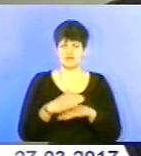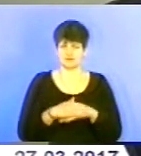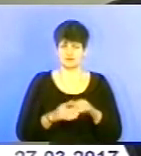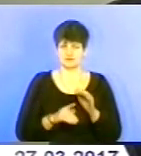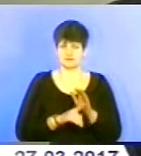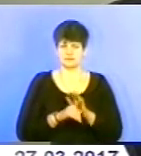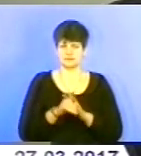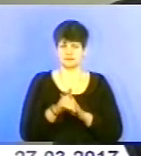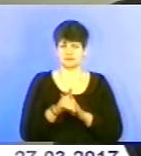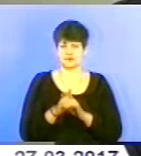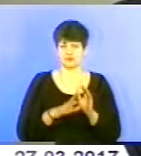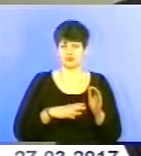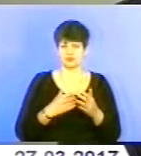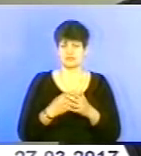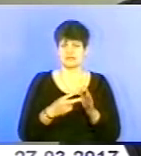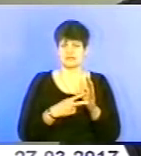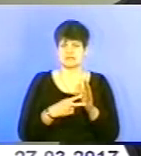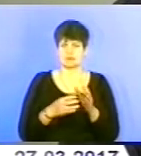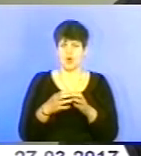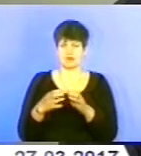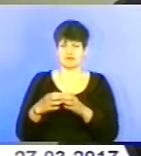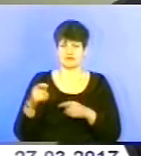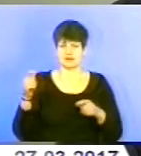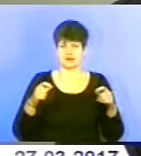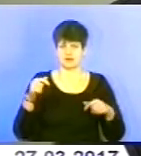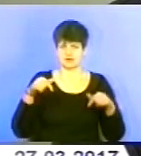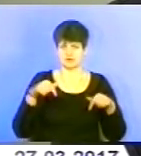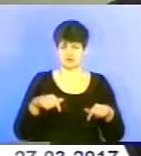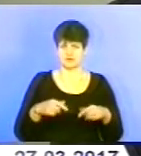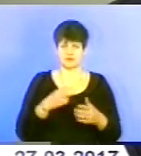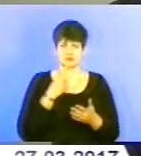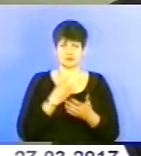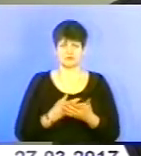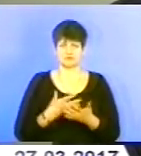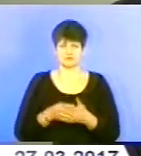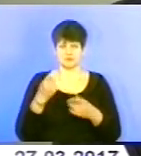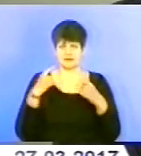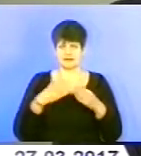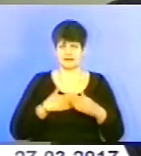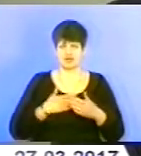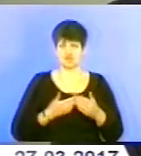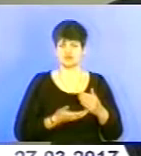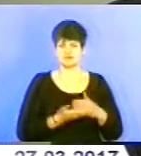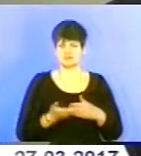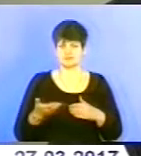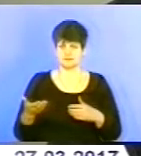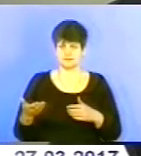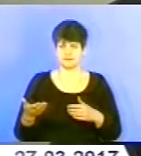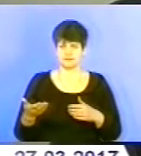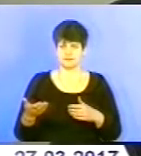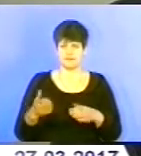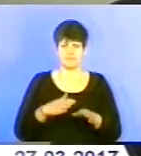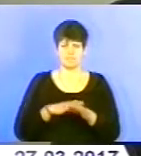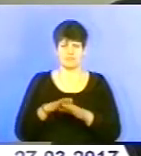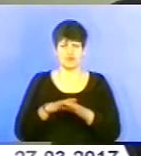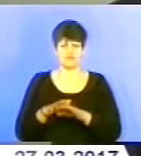Було біля 7 колективів, які приїхали до нас, і представляти своє мистецтво на нашій сцені. Повні зали